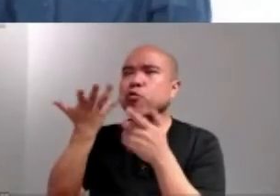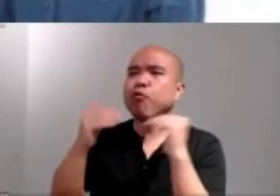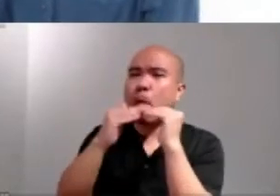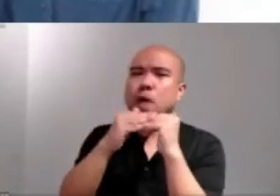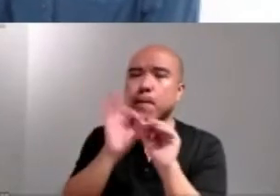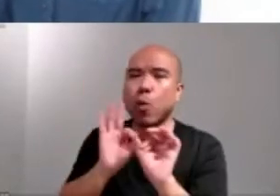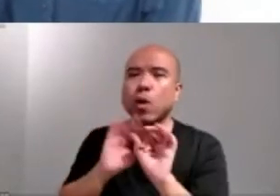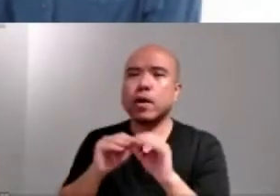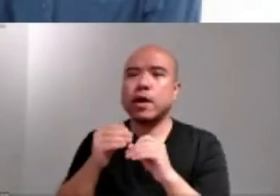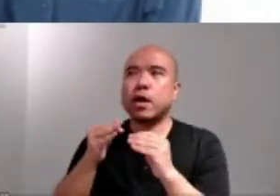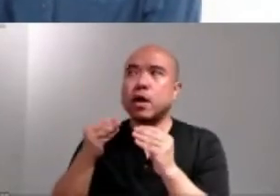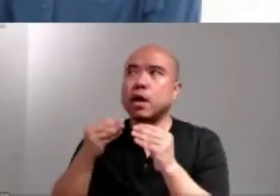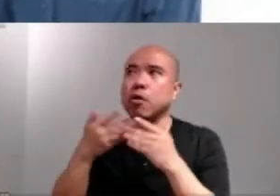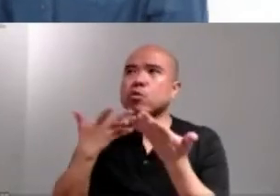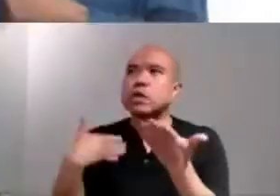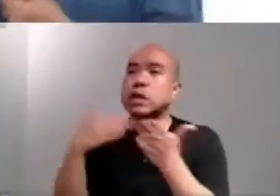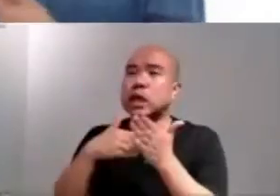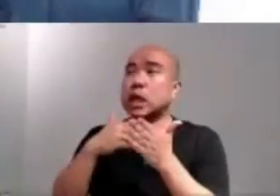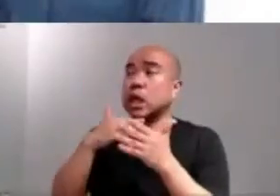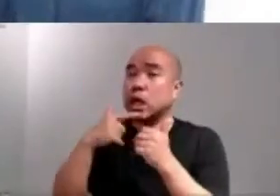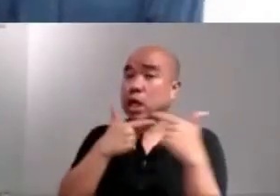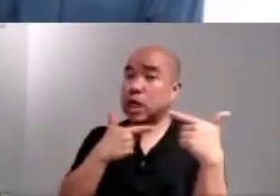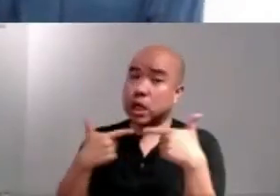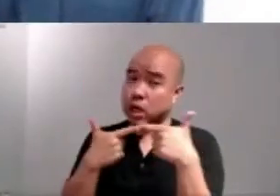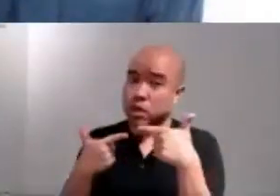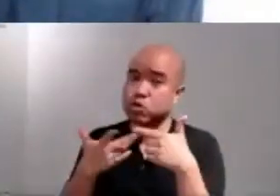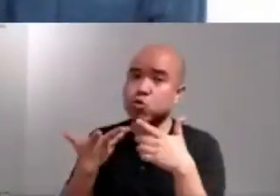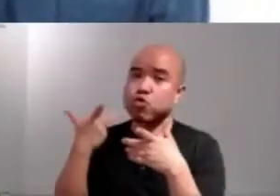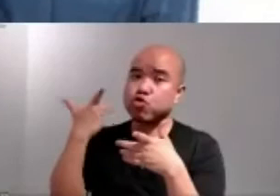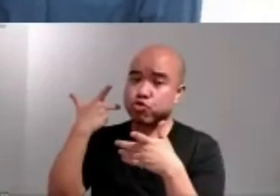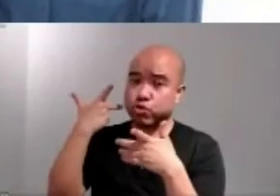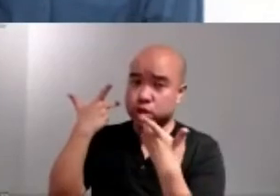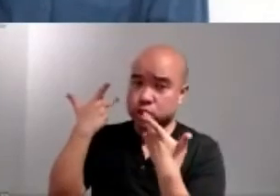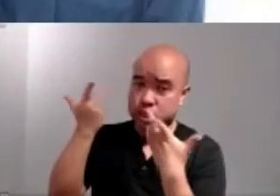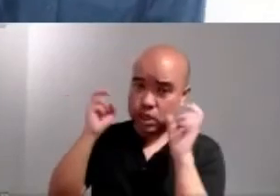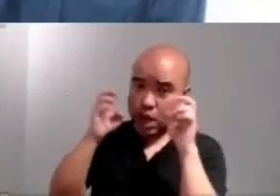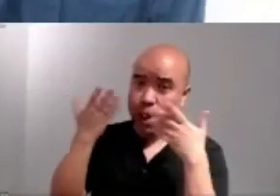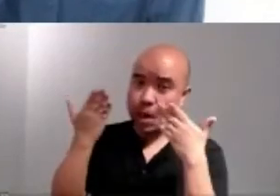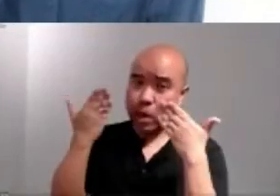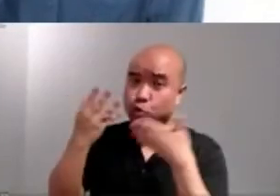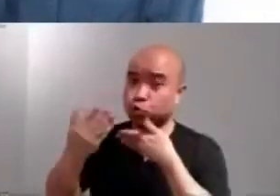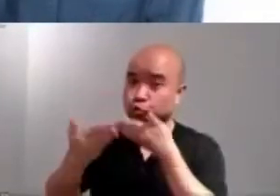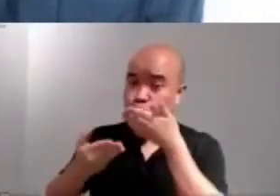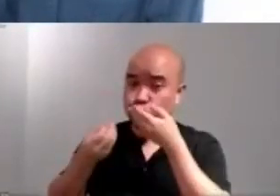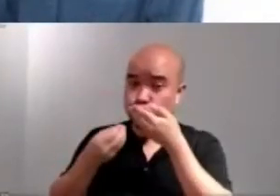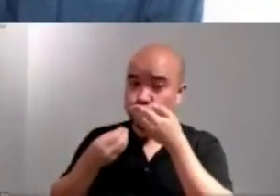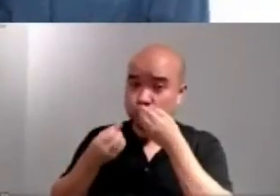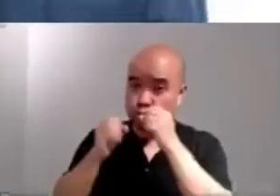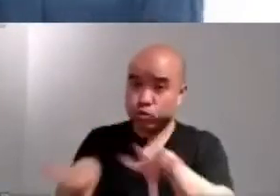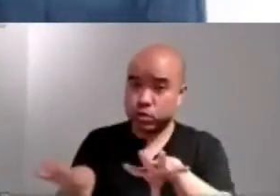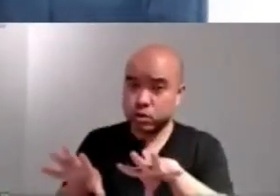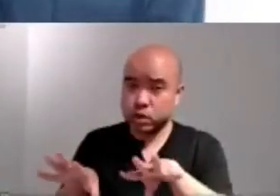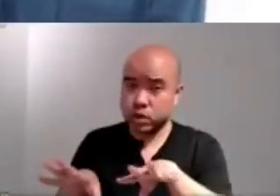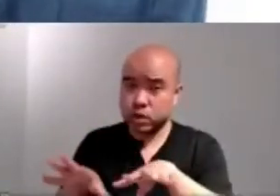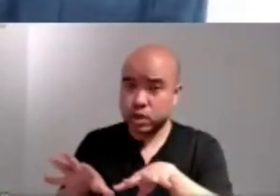但係我哋咁多年嚟點樣去 keep 住即係去宣揚呢個概念咧？我哋有好多方式啦。咁因為我本身係媒體出身